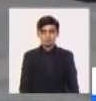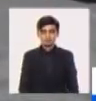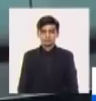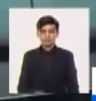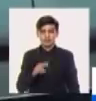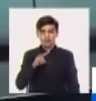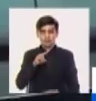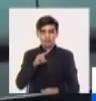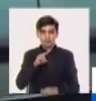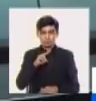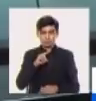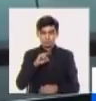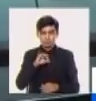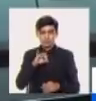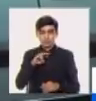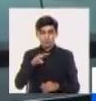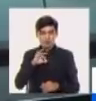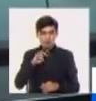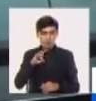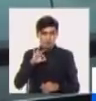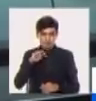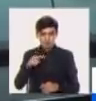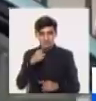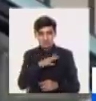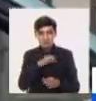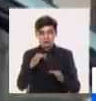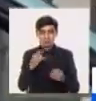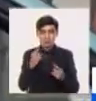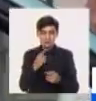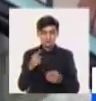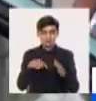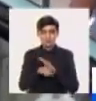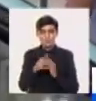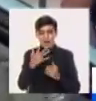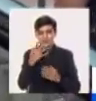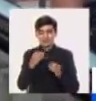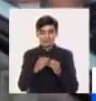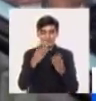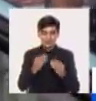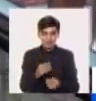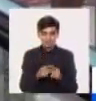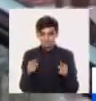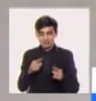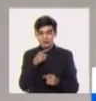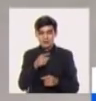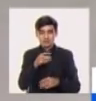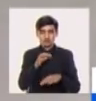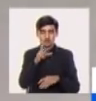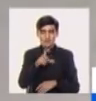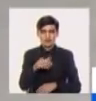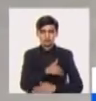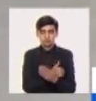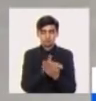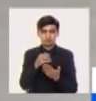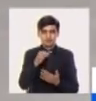Пульмонологтар қазіргі пневмонияның ағзадан өтуі үш кезеңнен тұратынын айтады. Бірінші кезең 5-10 күнге созылады. Бұл кезде науқастың дене қызуы